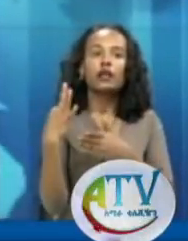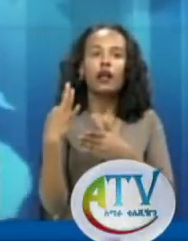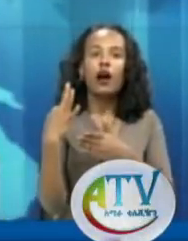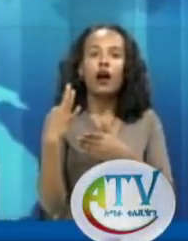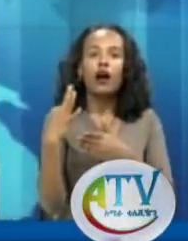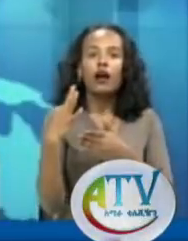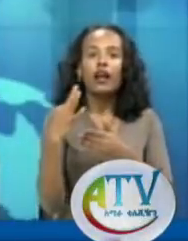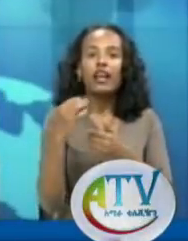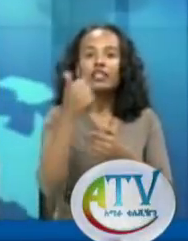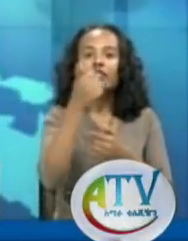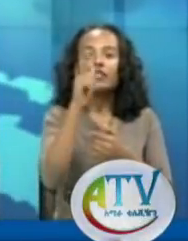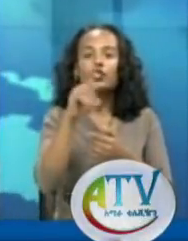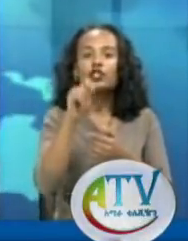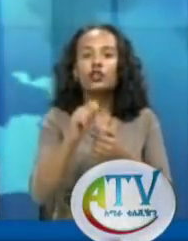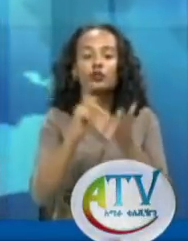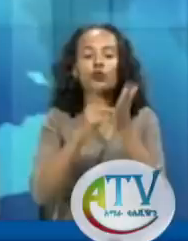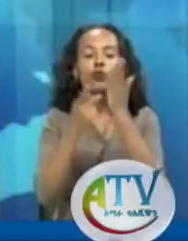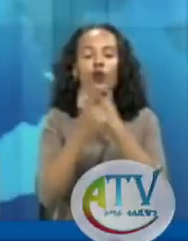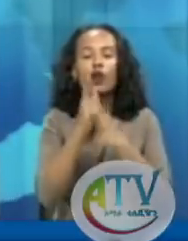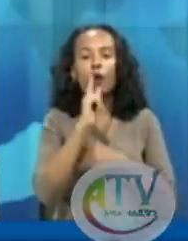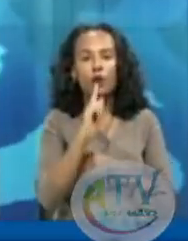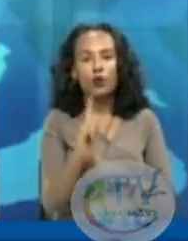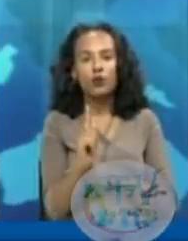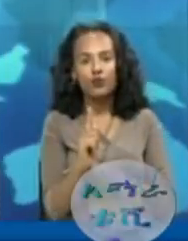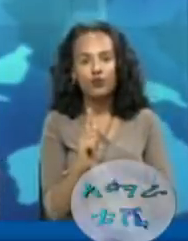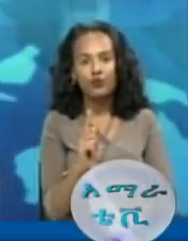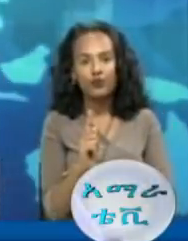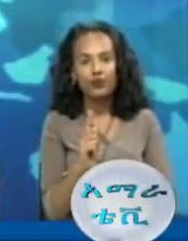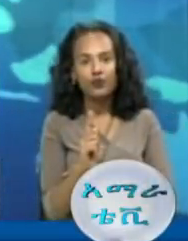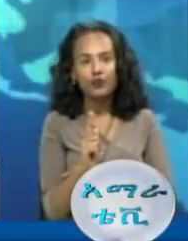ኤክስቴንሽን ፕሮግራም የሚባል ነው።